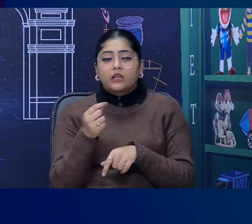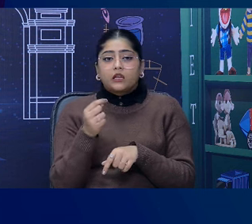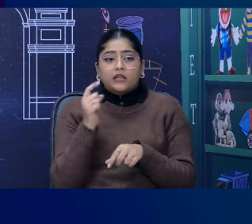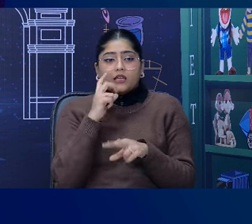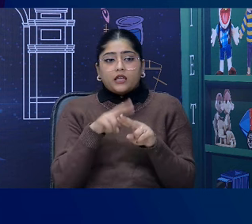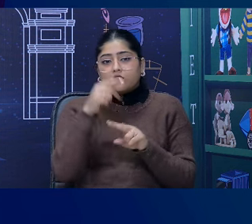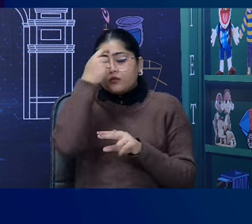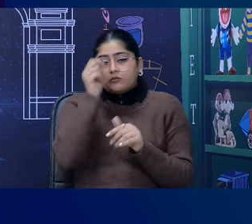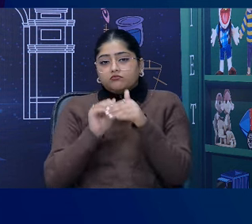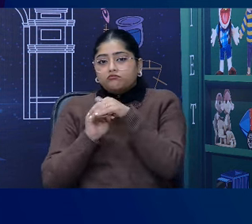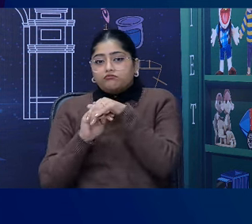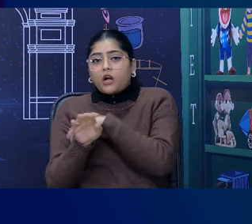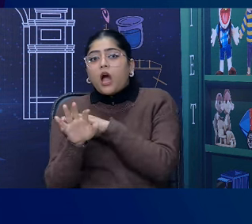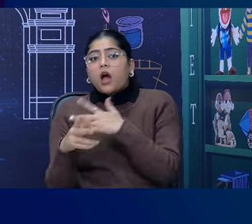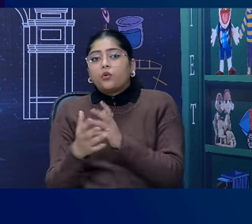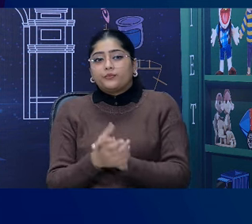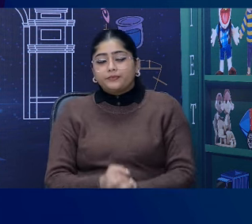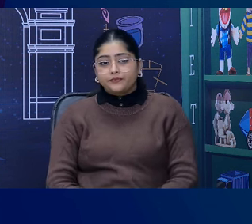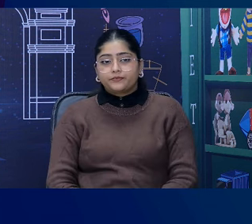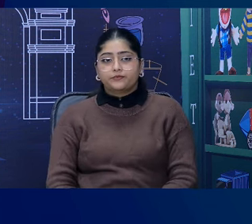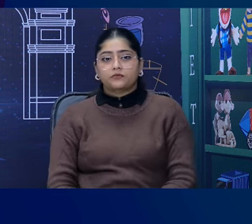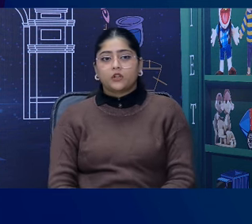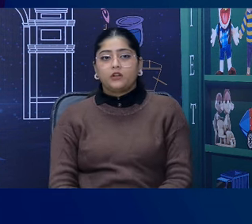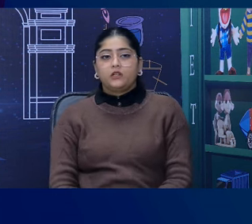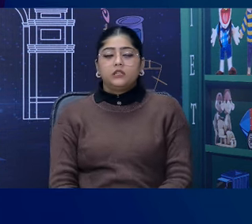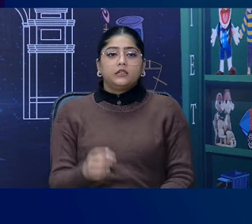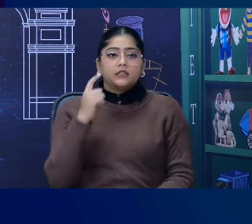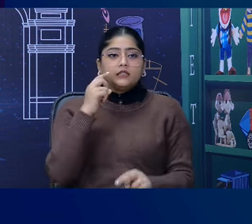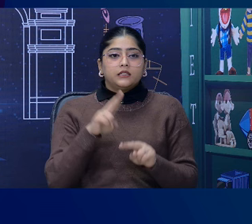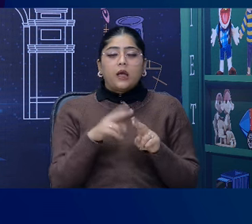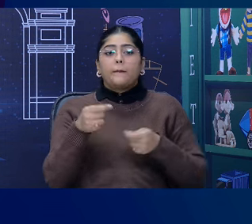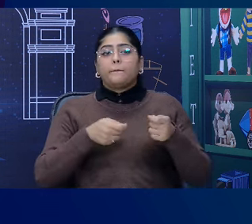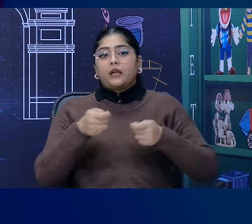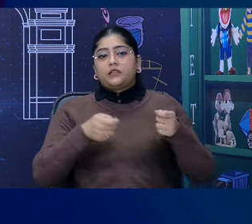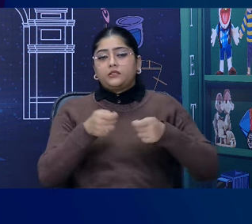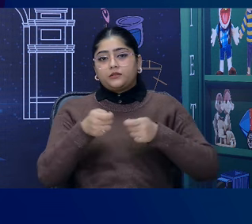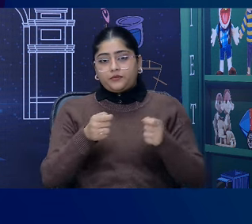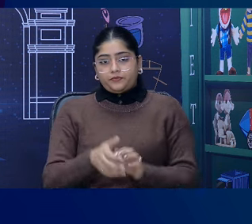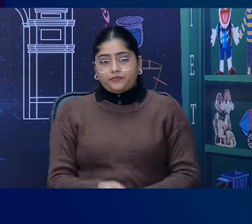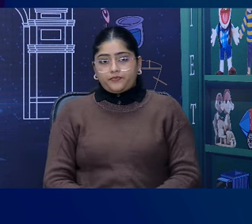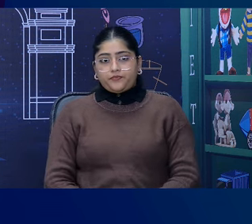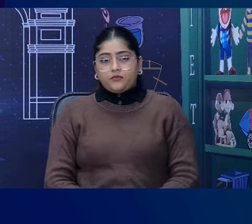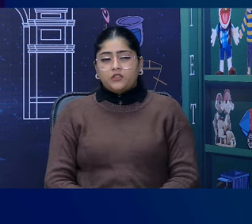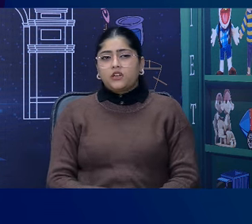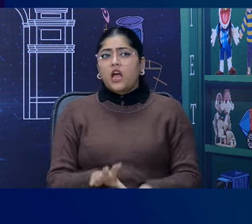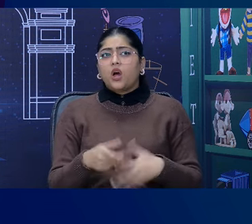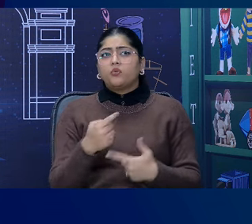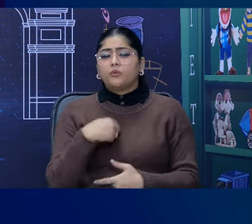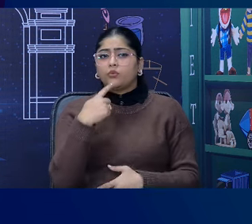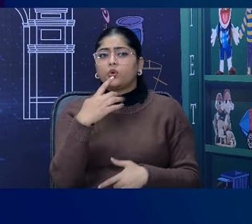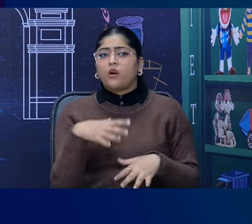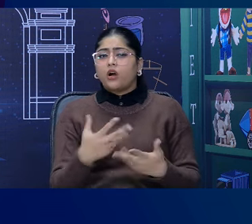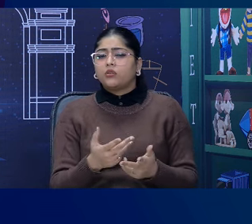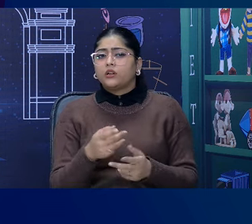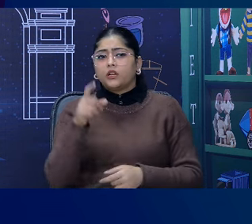भाग ले अब अगर हम इसकी बात करें मैनेजमेंट मैनेजमेंट अब हम कैसे बोले कि अच्छा स्ट्रेस